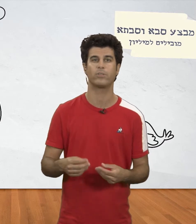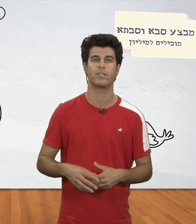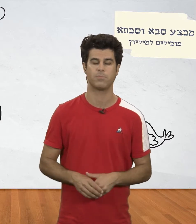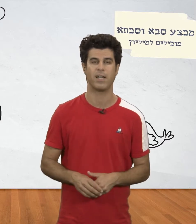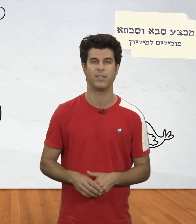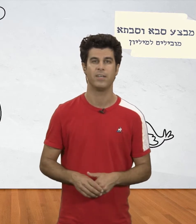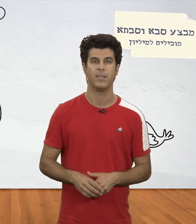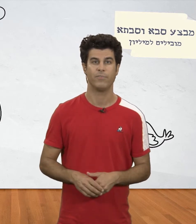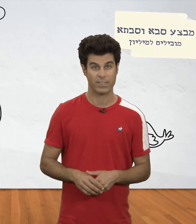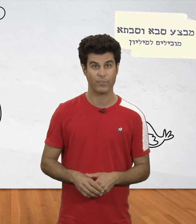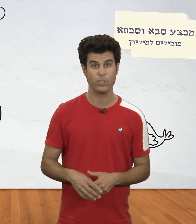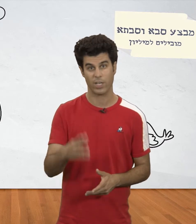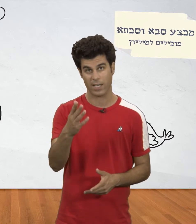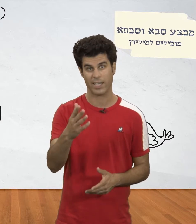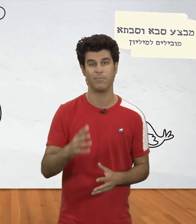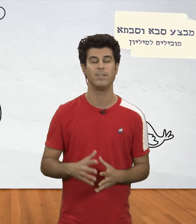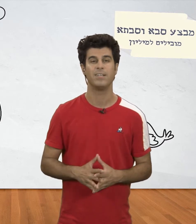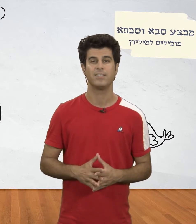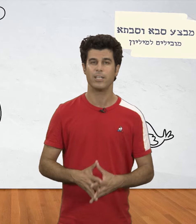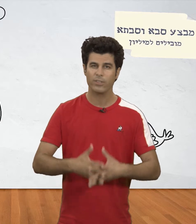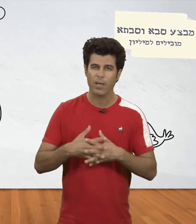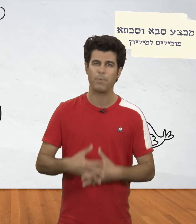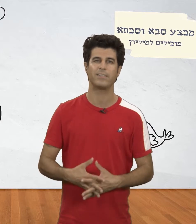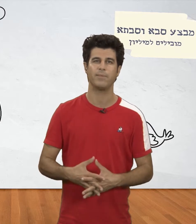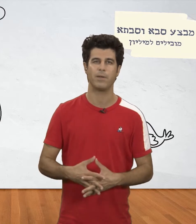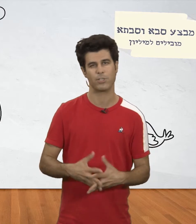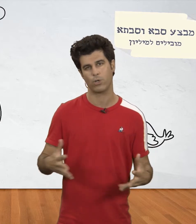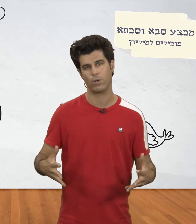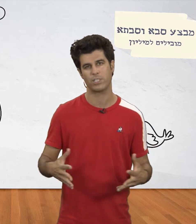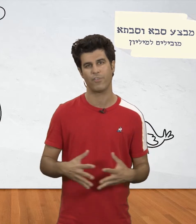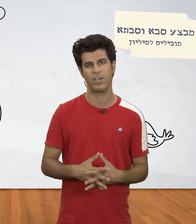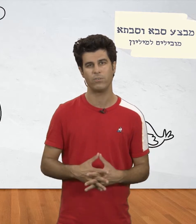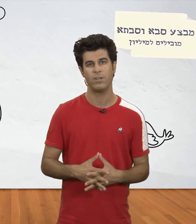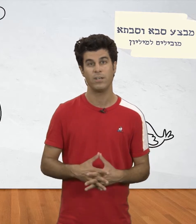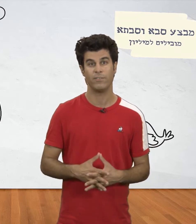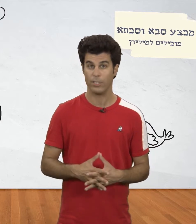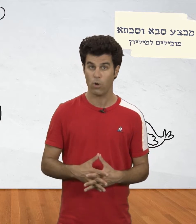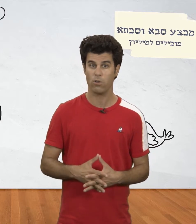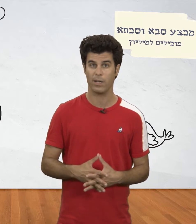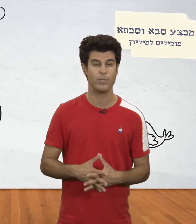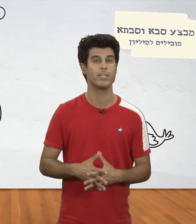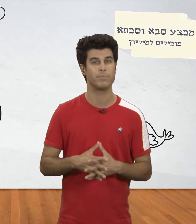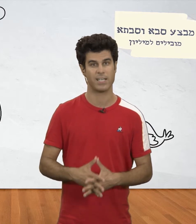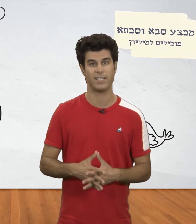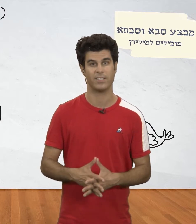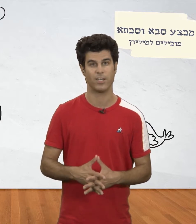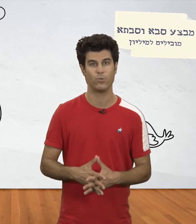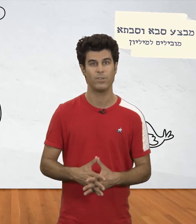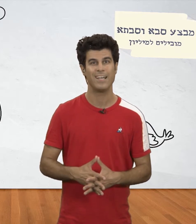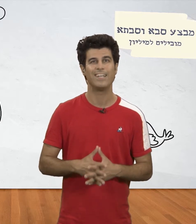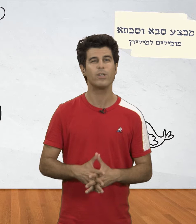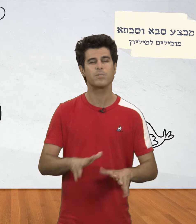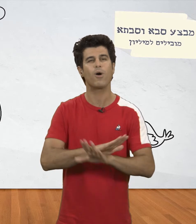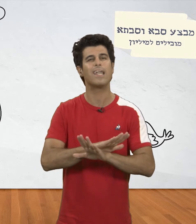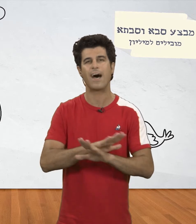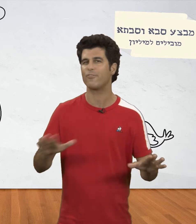הרבה יותר זמן. והתפקיד שלכם זה להיות אכפתים למה שקורה סביבנו ולדאוג למי שנמצא לידינו.